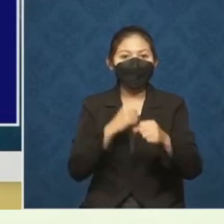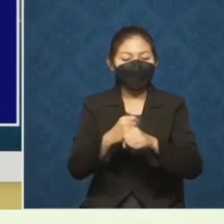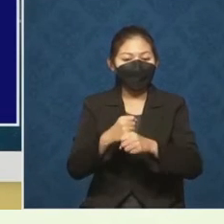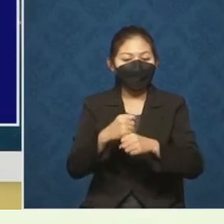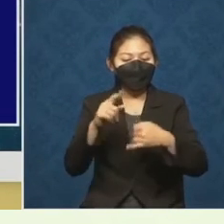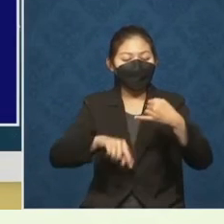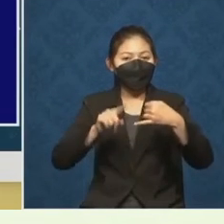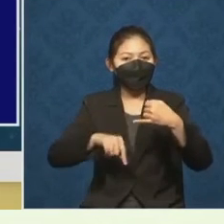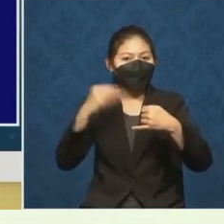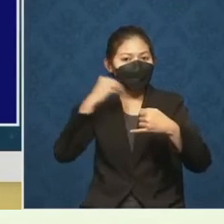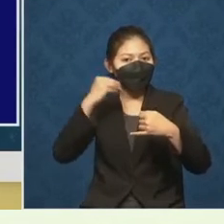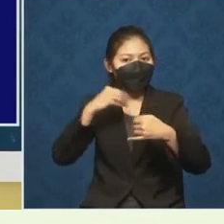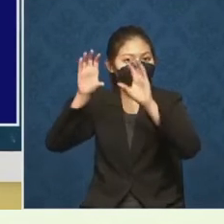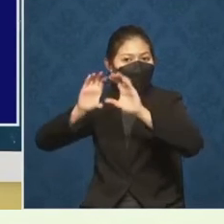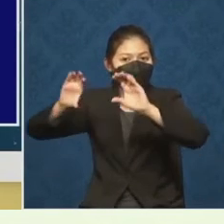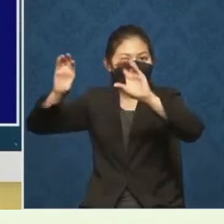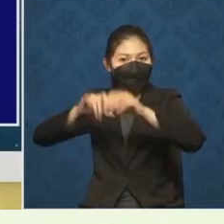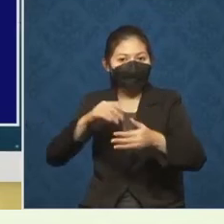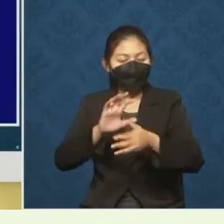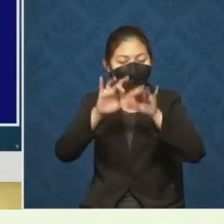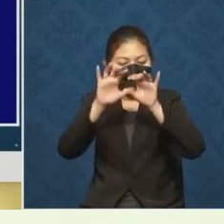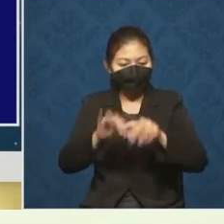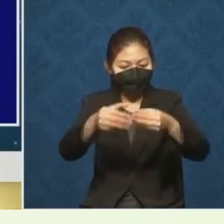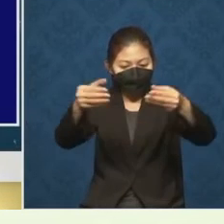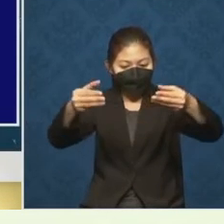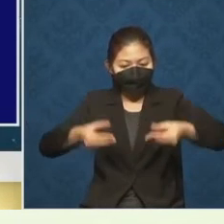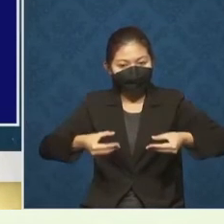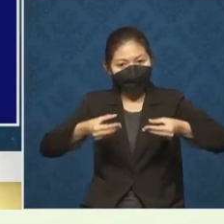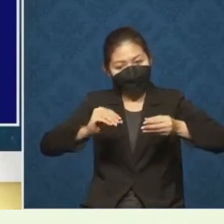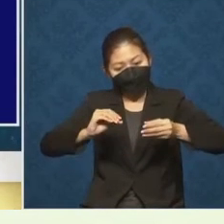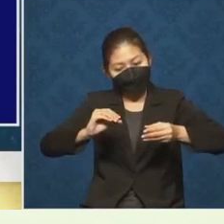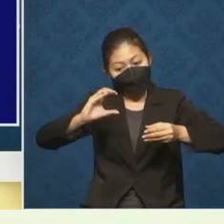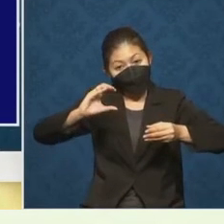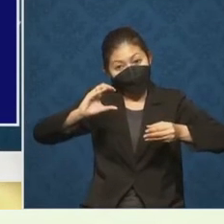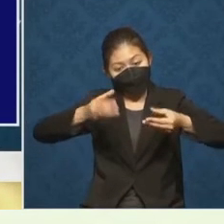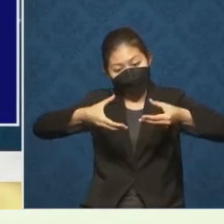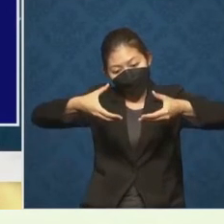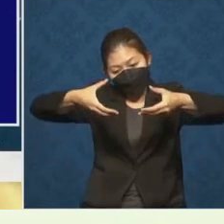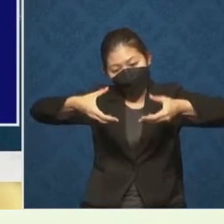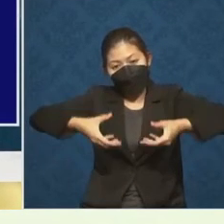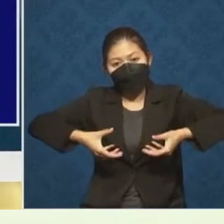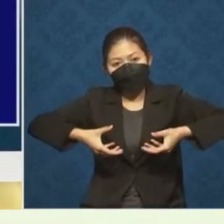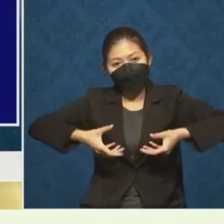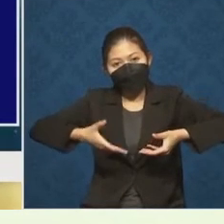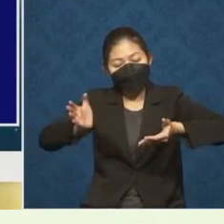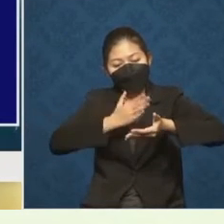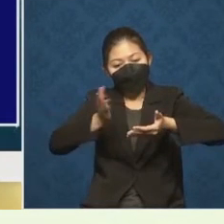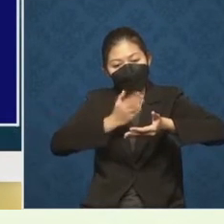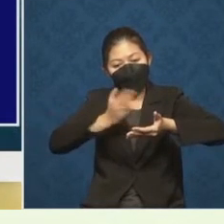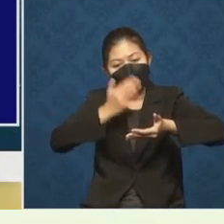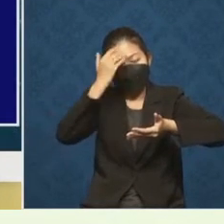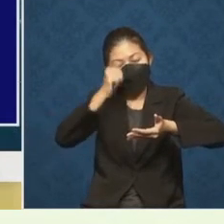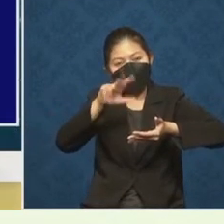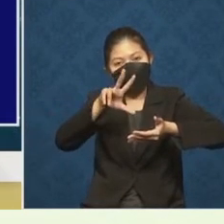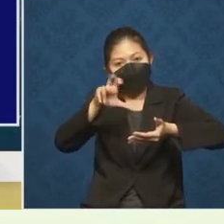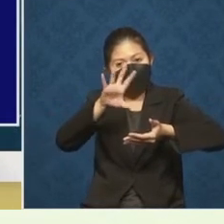ลก็จะทำรายงานหนาๆนะครับ300-400หน้าๆดูแล้วสวยเหลือเกินนำมาให้รัฐสภาดูปี